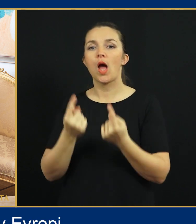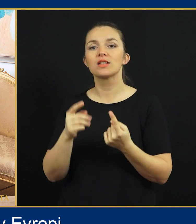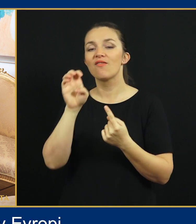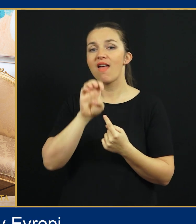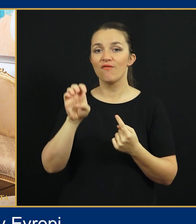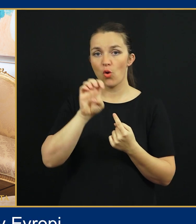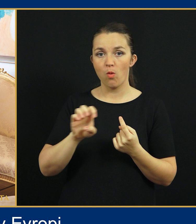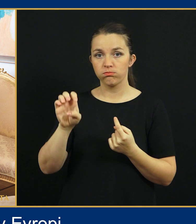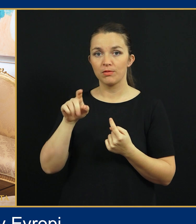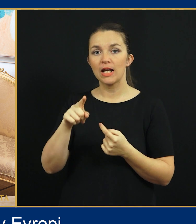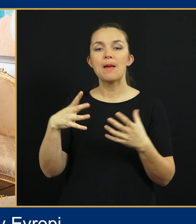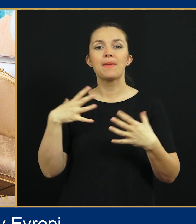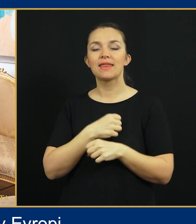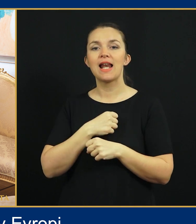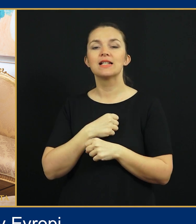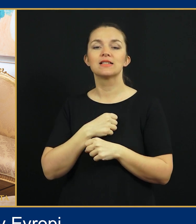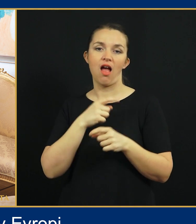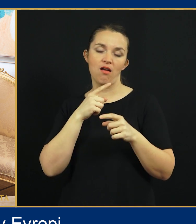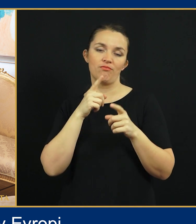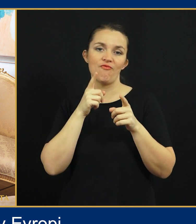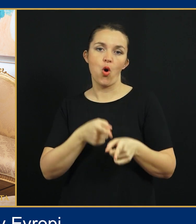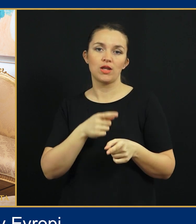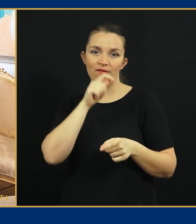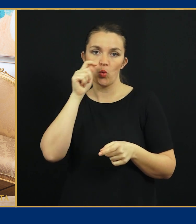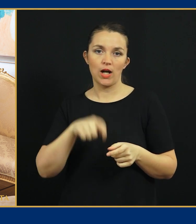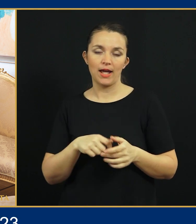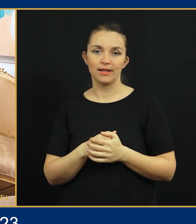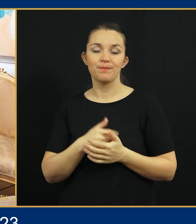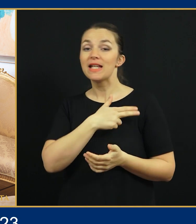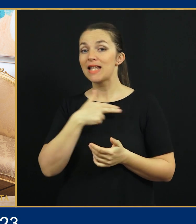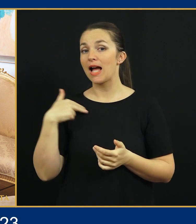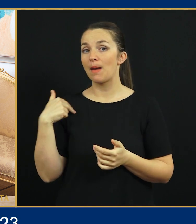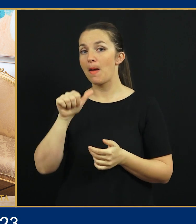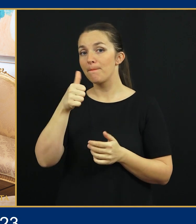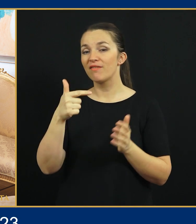v Evropi, ki jo pretresa vojna v Ukrajini. Zagreb,